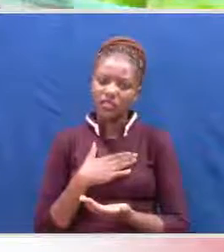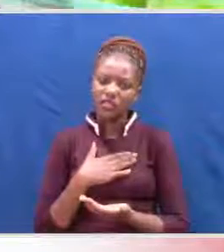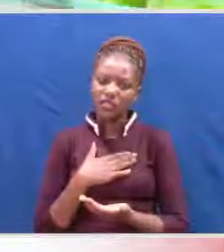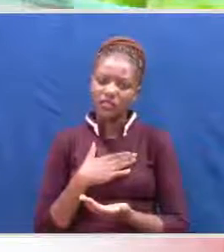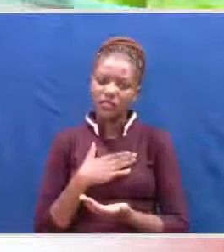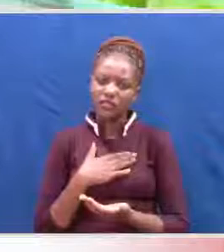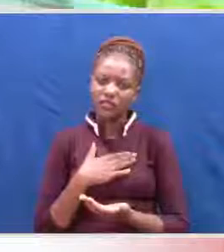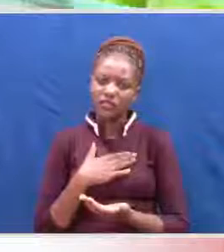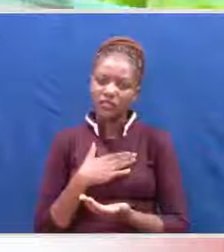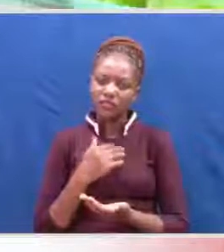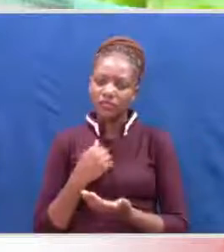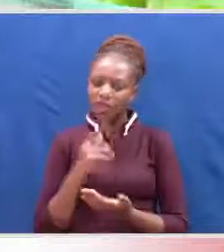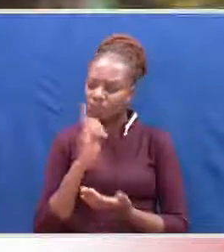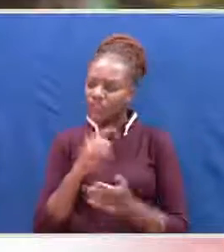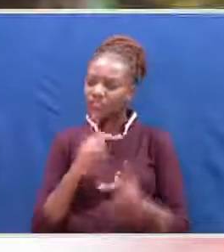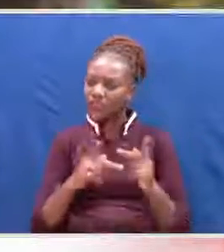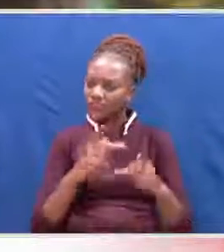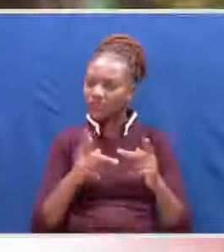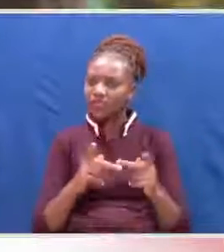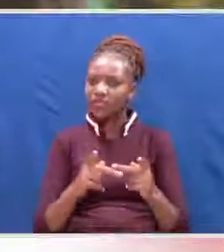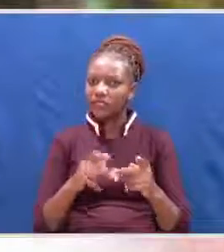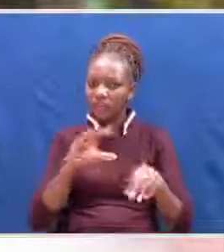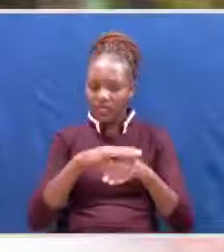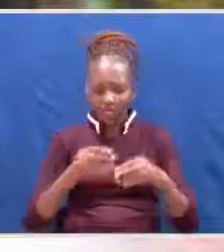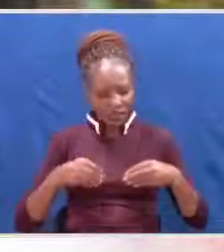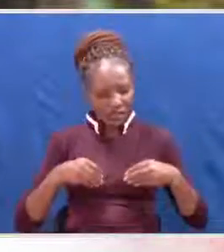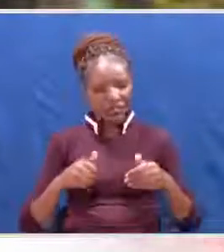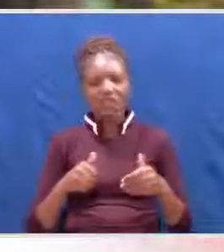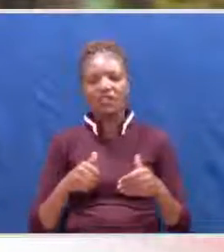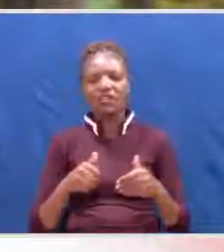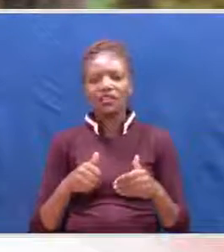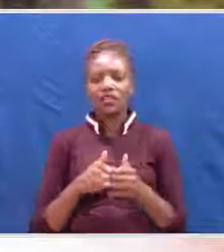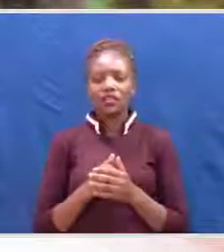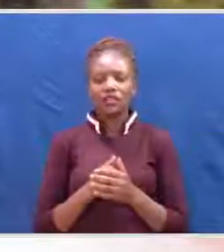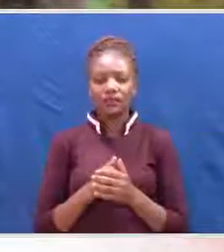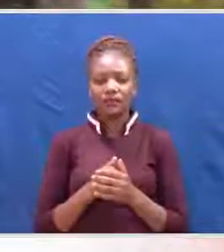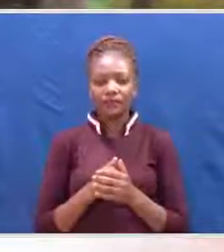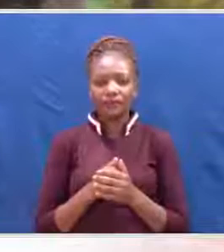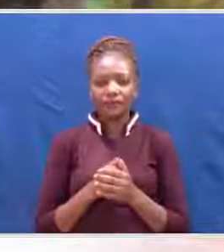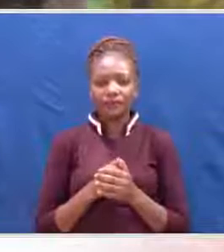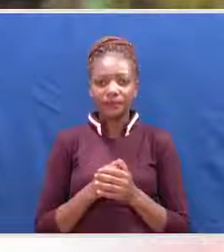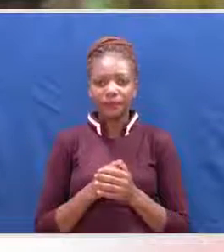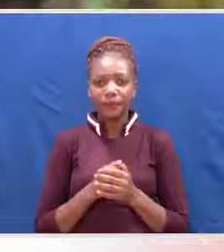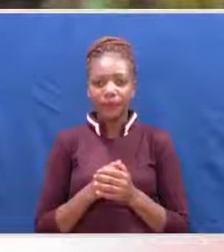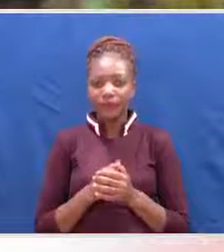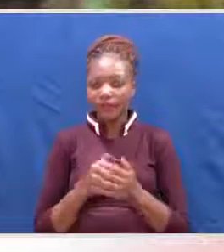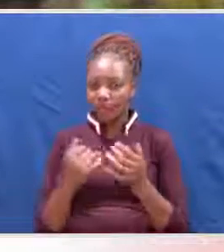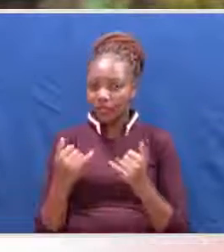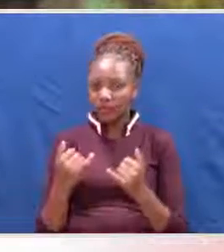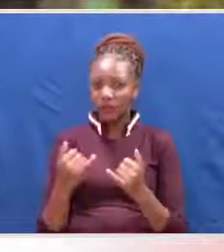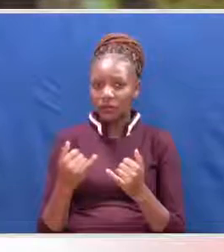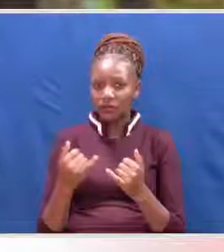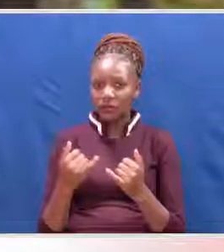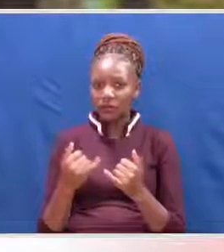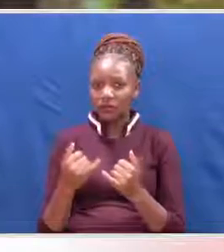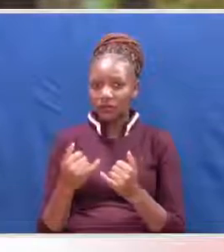at least nimalize tu hii process tu niweze kupona. Aina mdhuru kwa sababu kwanza ile morale ya kucheza pia inamtoka, lakini kulingana pia ile